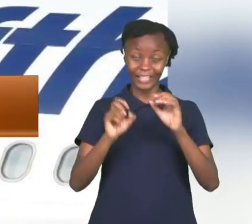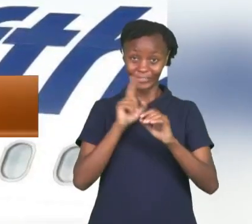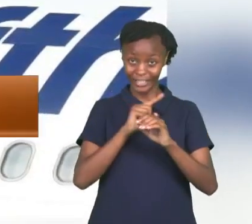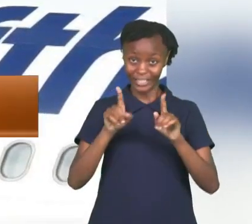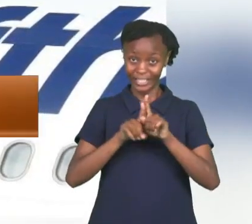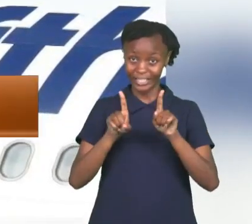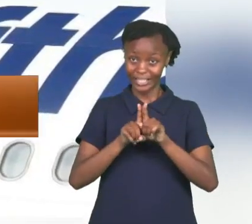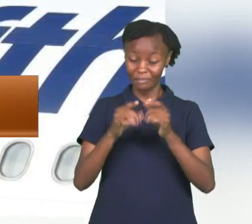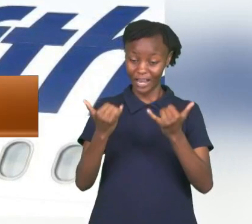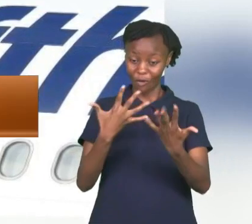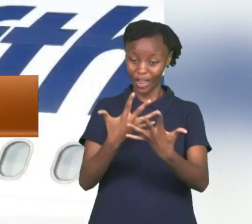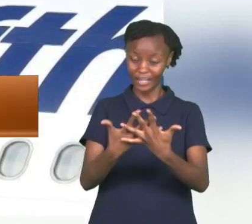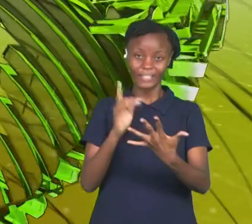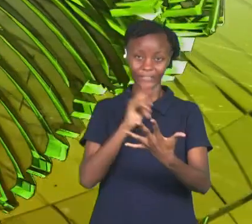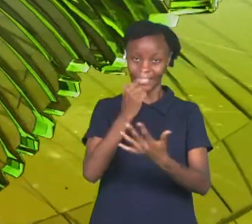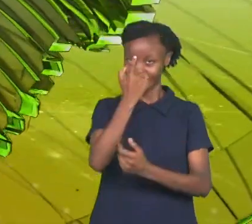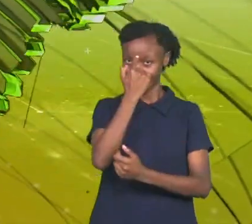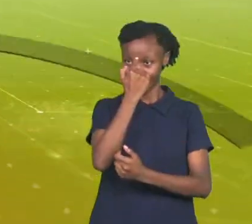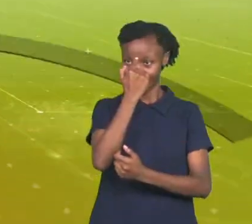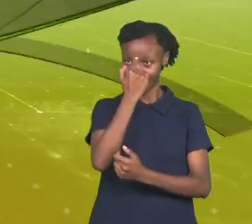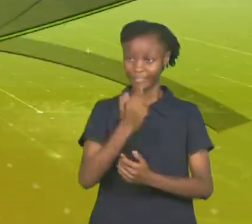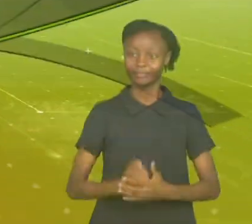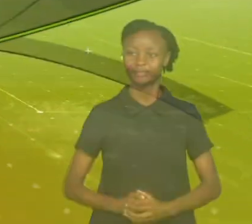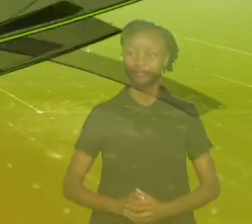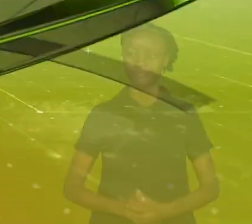angani akamatwa nchini India.